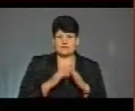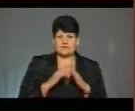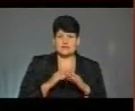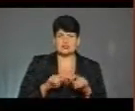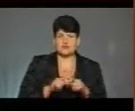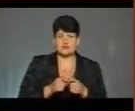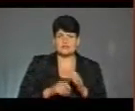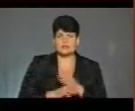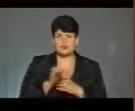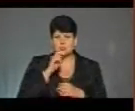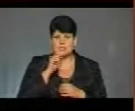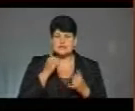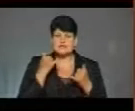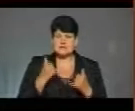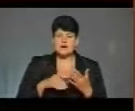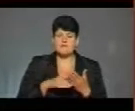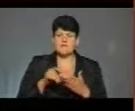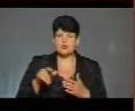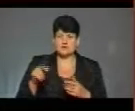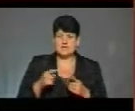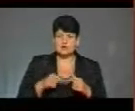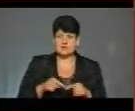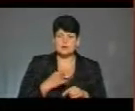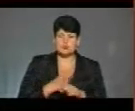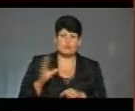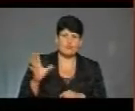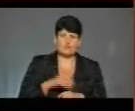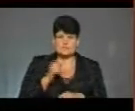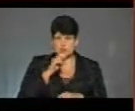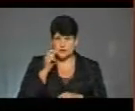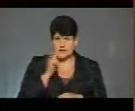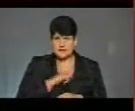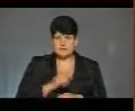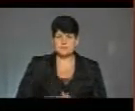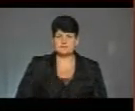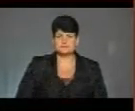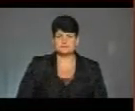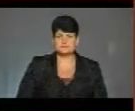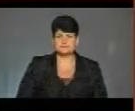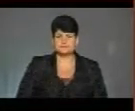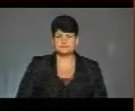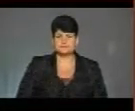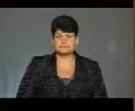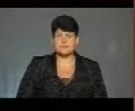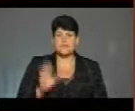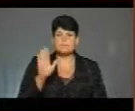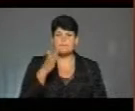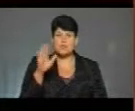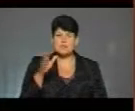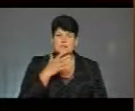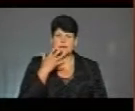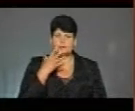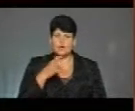сході України. Зараз волонтери організації працюють по всій Україні, повідомила Марина Балака. Прогулянкою на